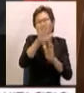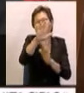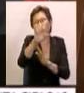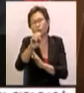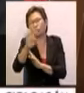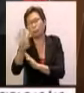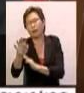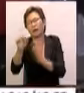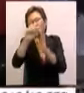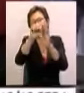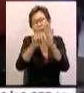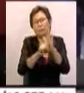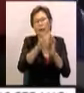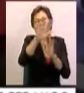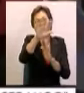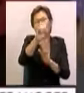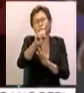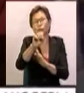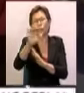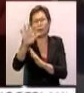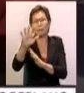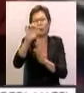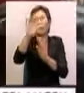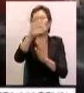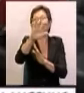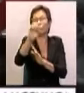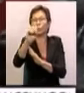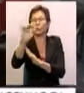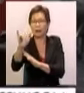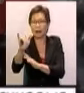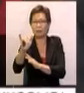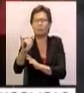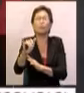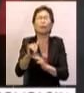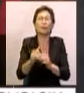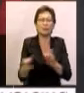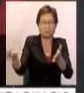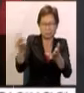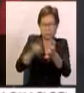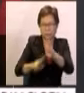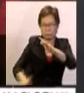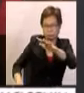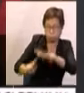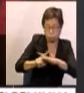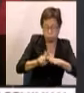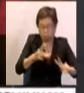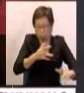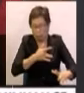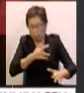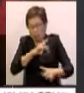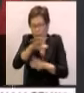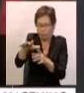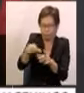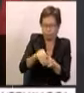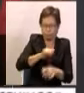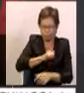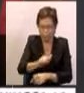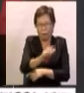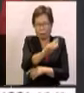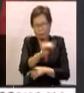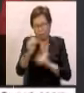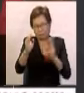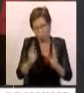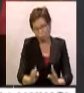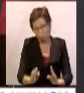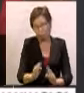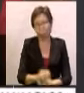504, 505 dan 506 Kanun Keseksaan berhubung kenyataan yang menimbulkan isu sensitif membabitkan agama dan